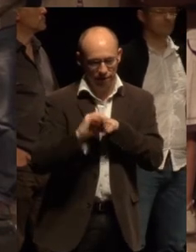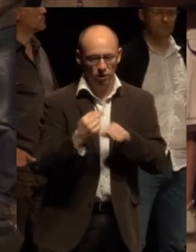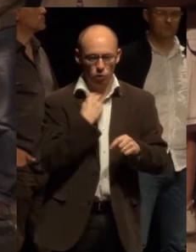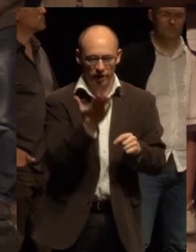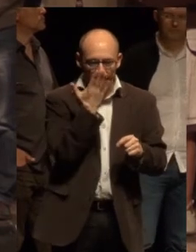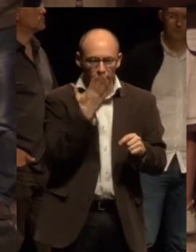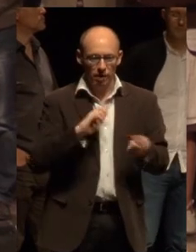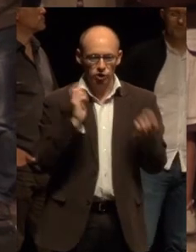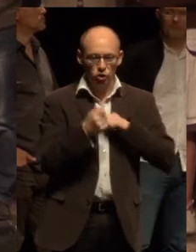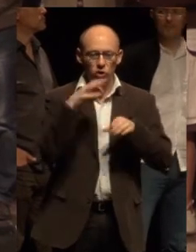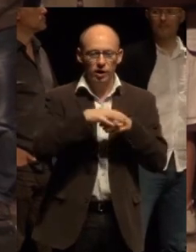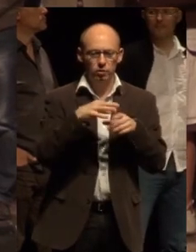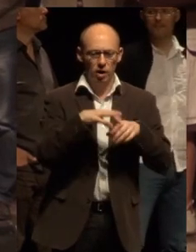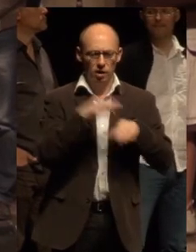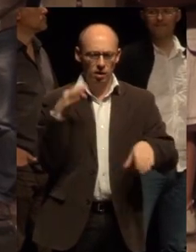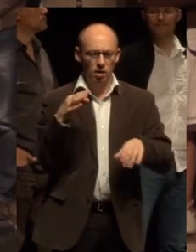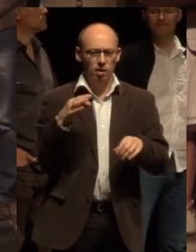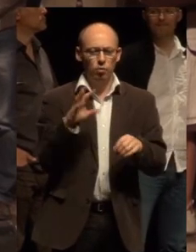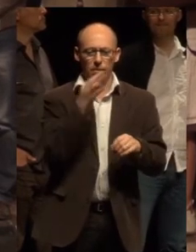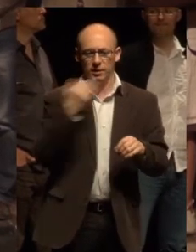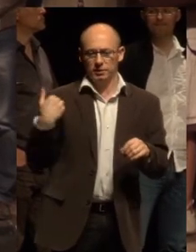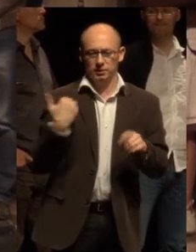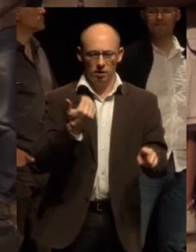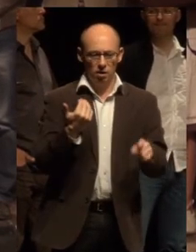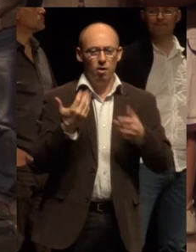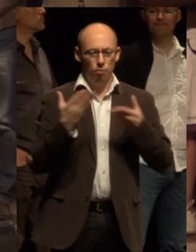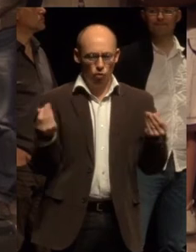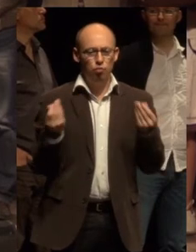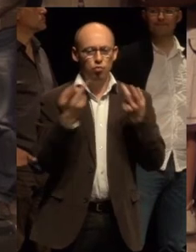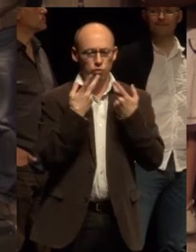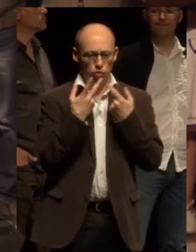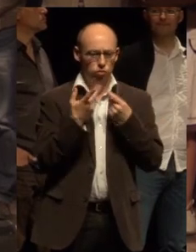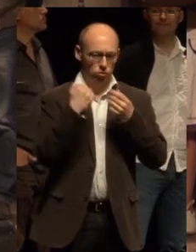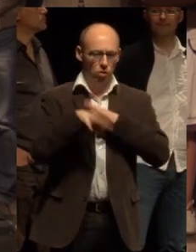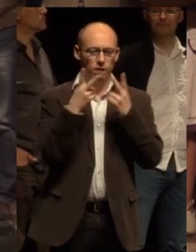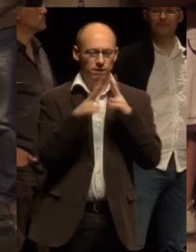le changement électoral du mois de mars, qui ont été nombreux dans l'agglomération.